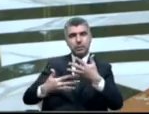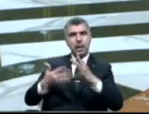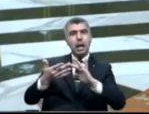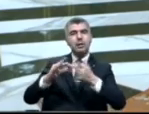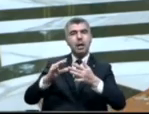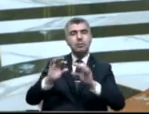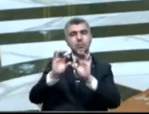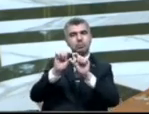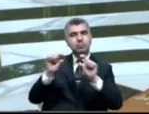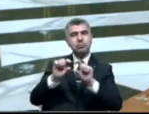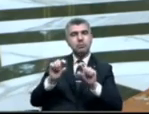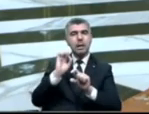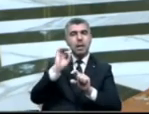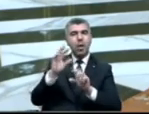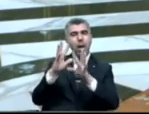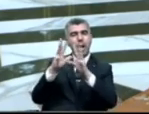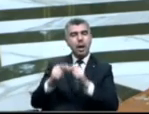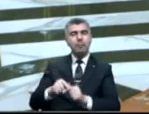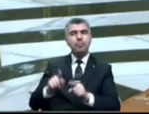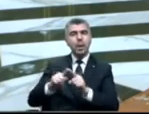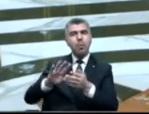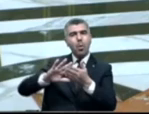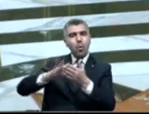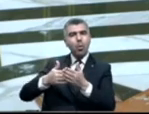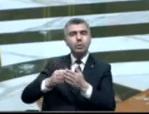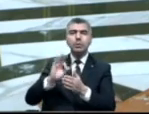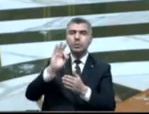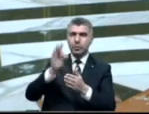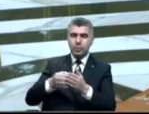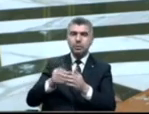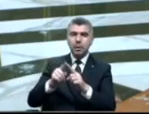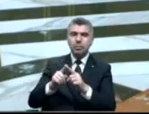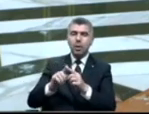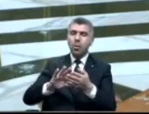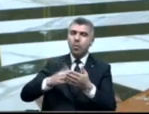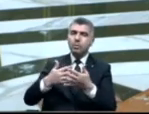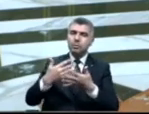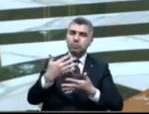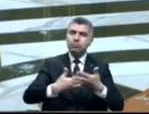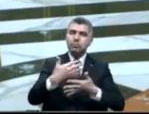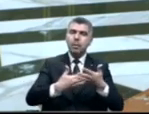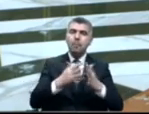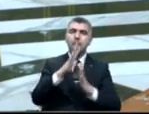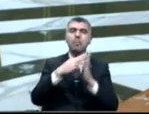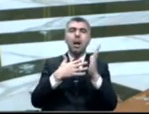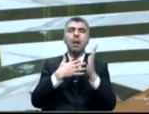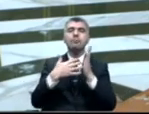محيانة، بالإضافة إلى فتح المجال للجميع لتنمية قدرات ديالهم وإشراكهم في جميع البرامج التنموية